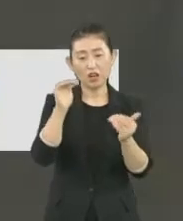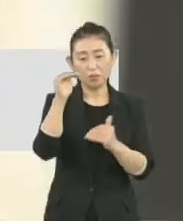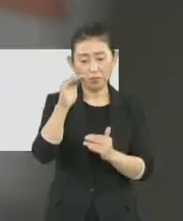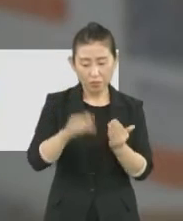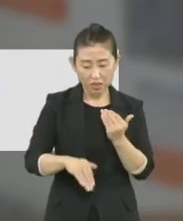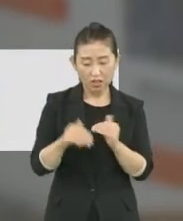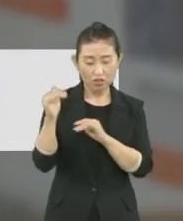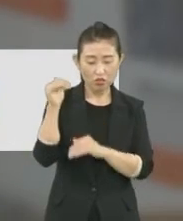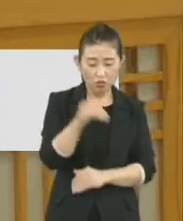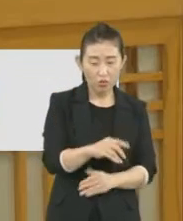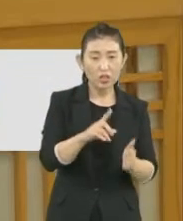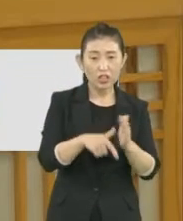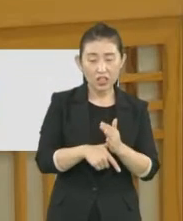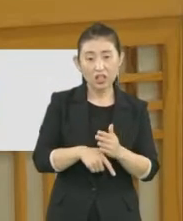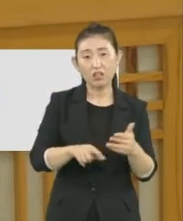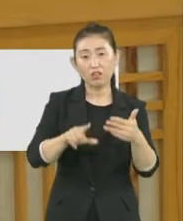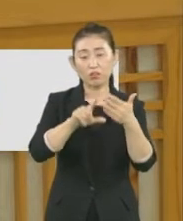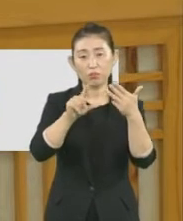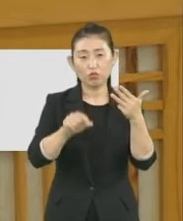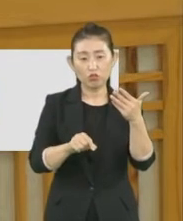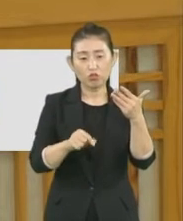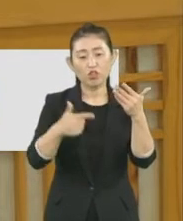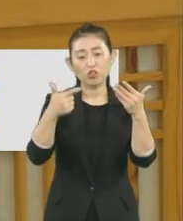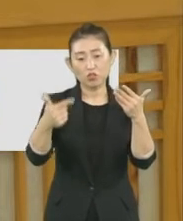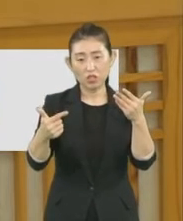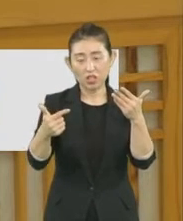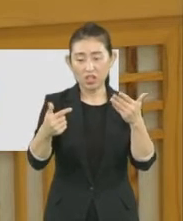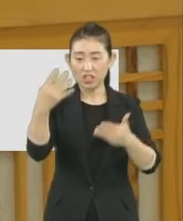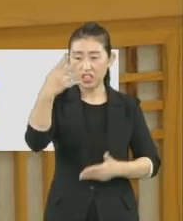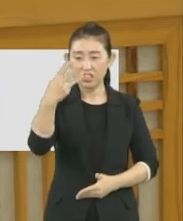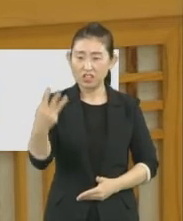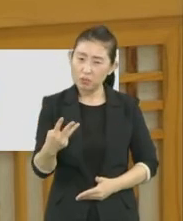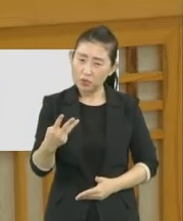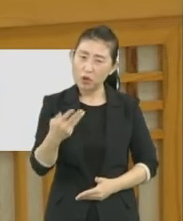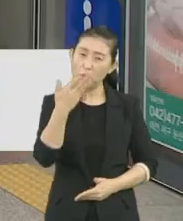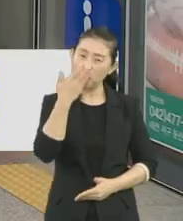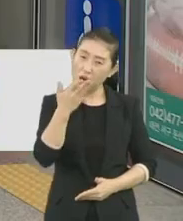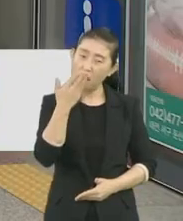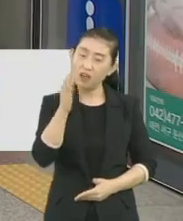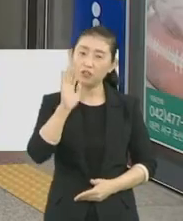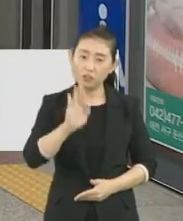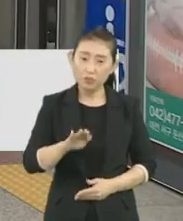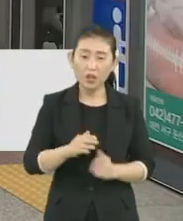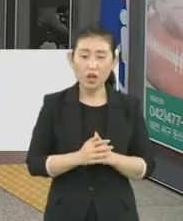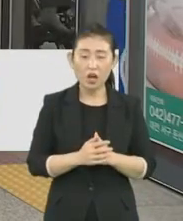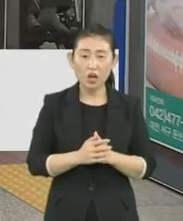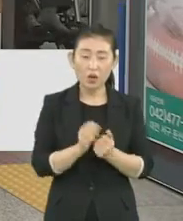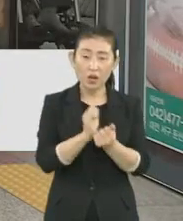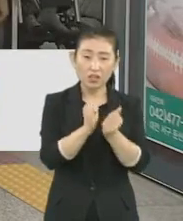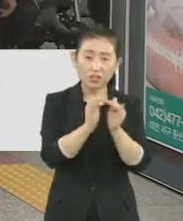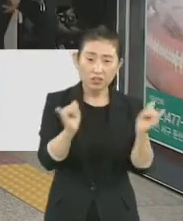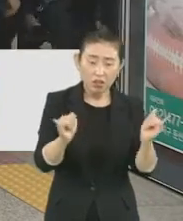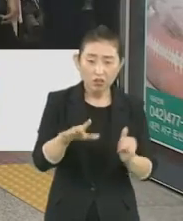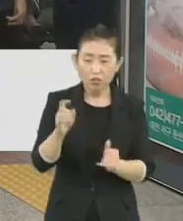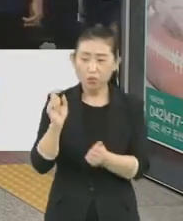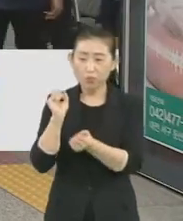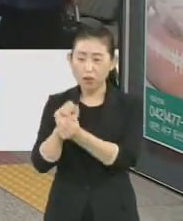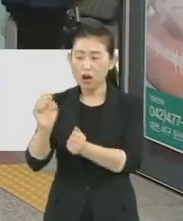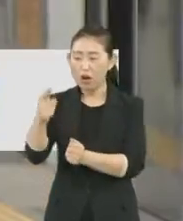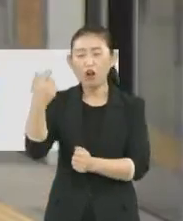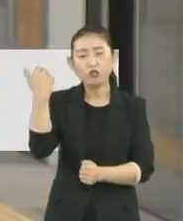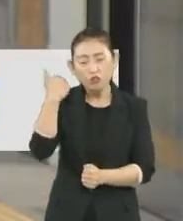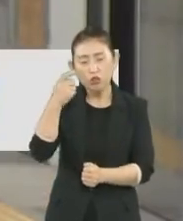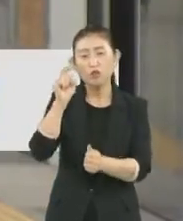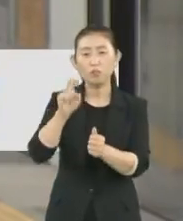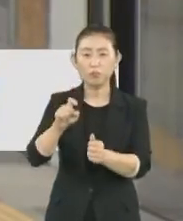계속될 경우 다음달 6일 3단계로 완화 가능성이 있다 고 내다봤다 찜한 확장자 대부분 최초 감 영원히 밝혀지지